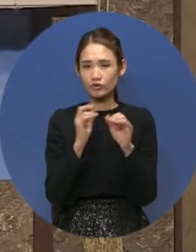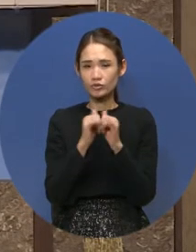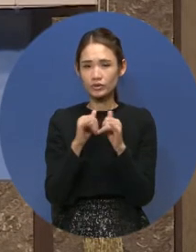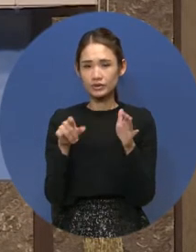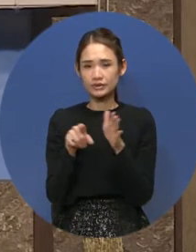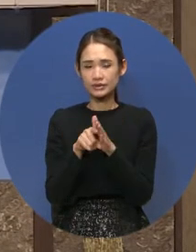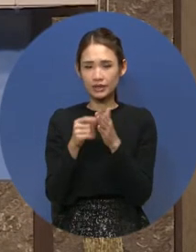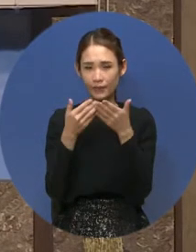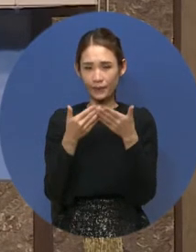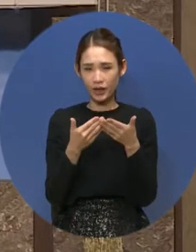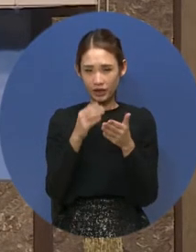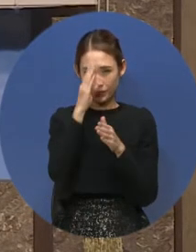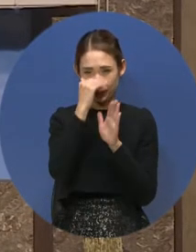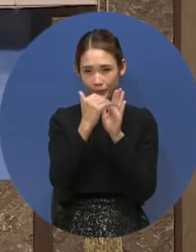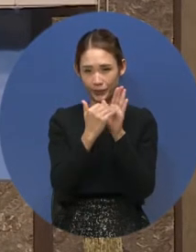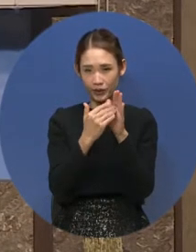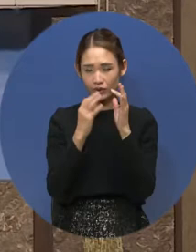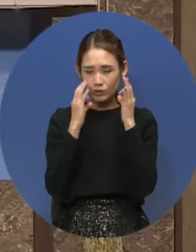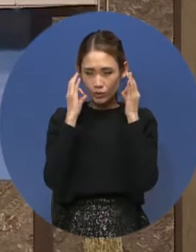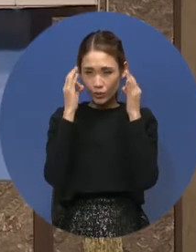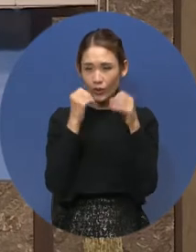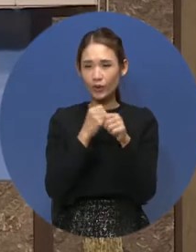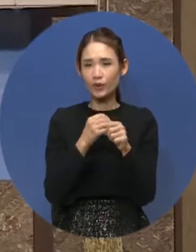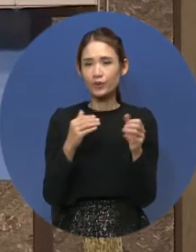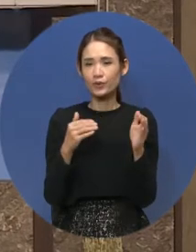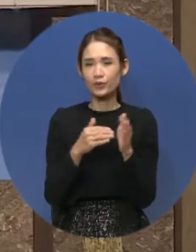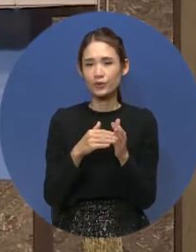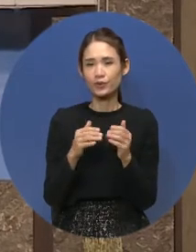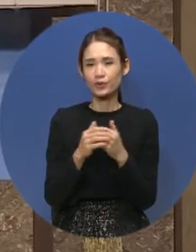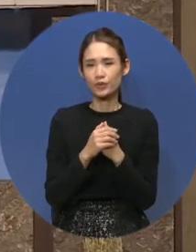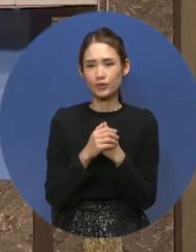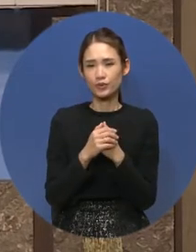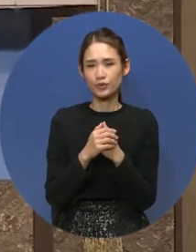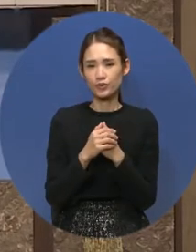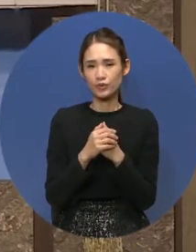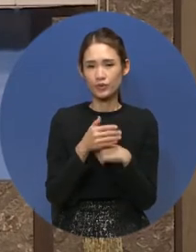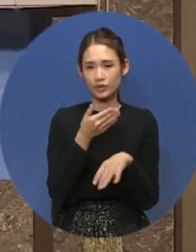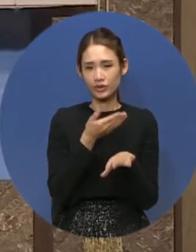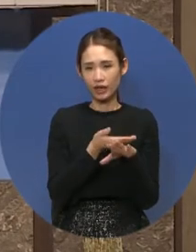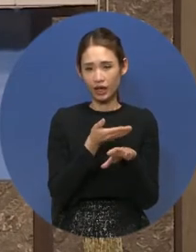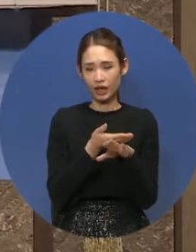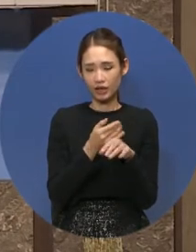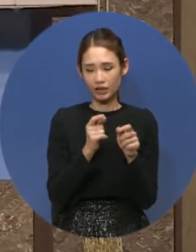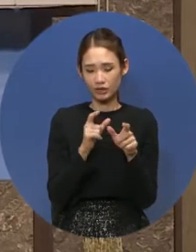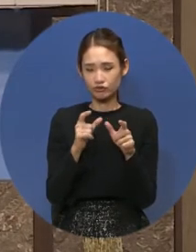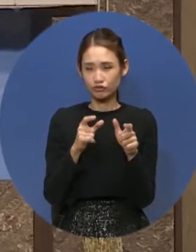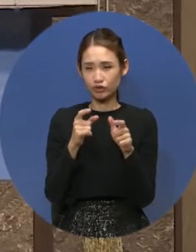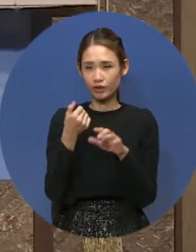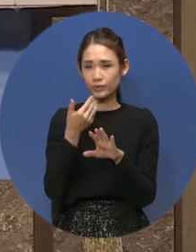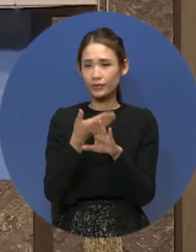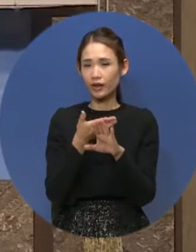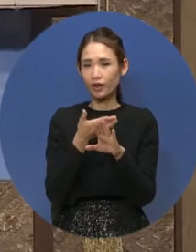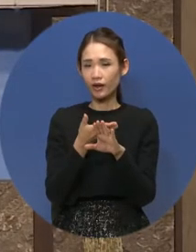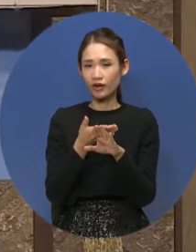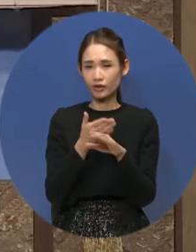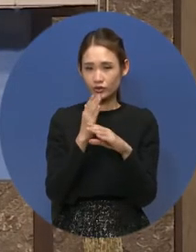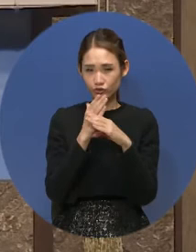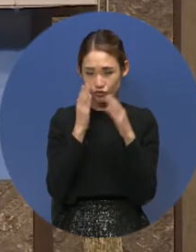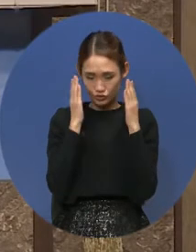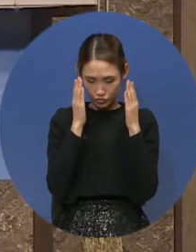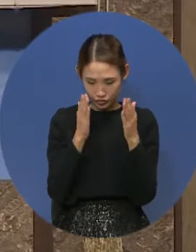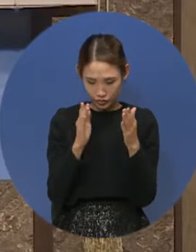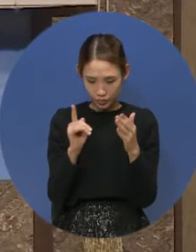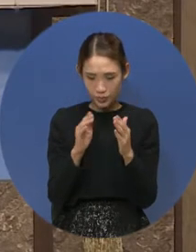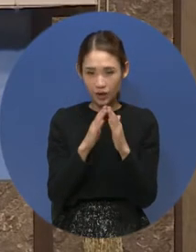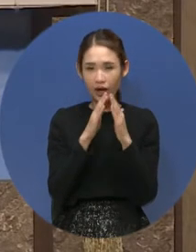받는 방역을 하는데 최선의 노력을 다했고요. 네. 그리고 이제 다른 구와 좀 특이하게 저희가 중점했던 게